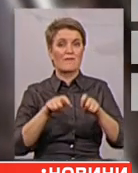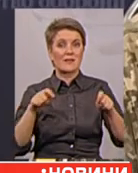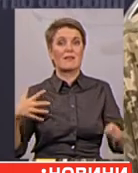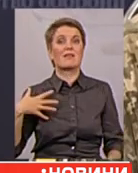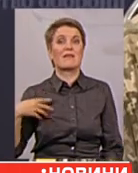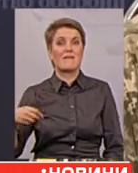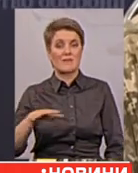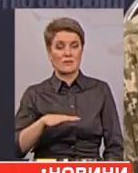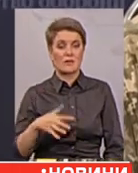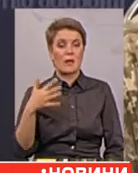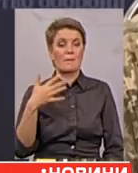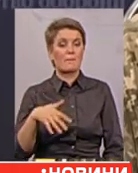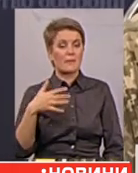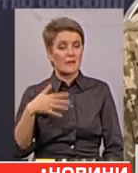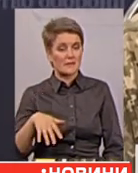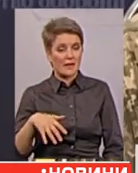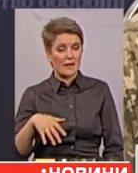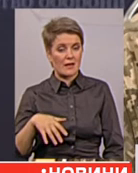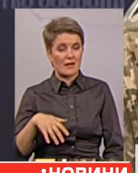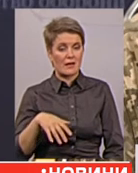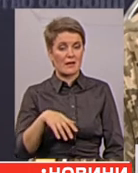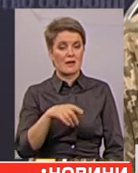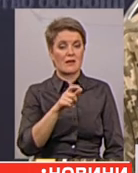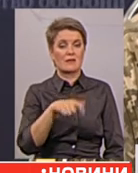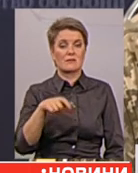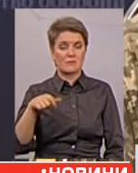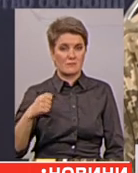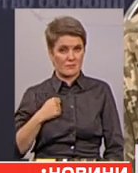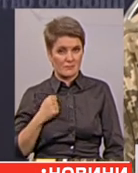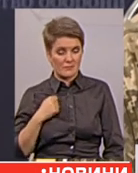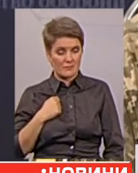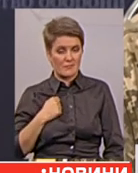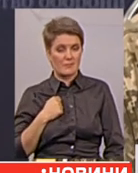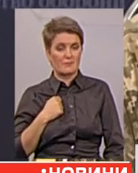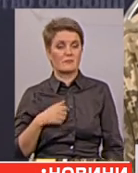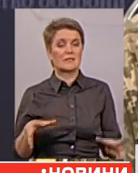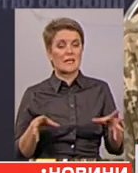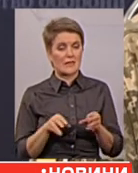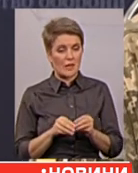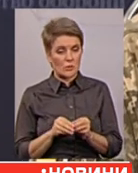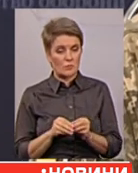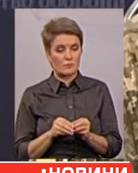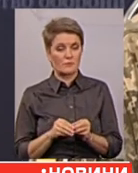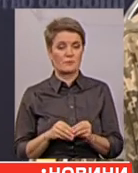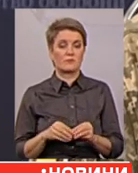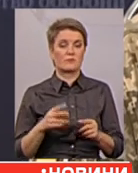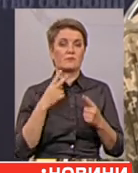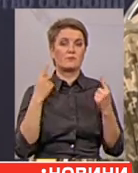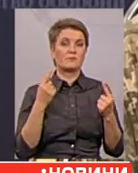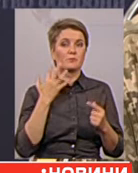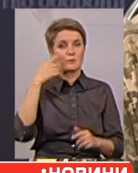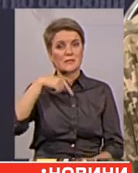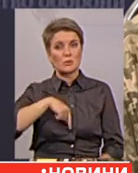Львівщині. 50 психологів Збройних сил України разом з цивільними психологами